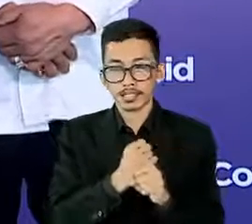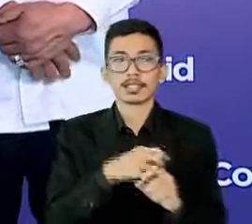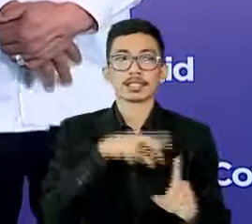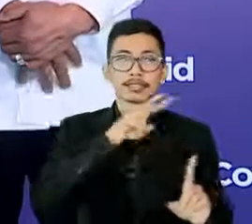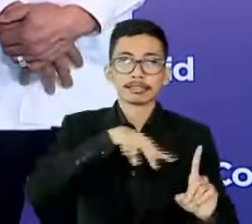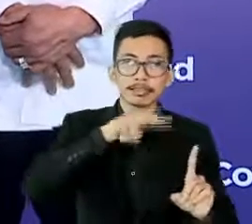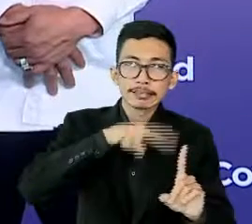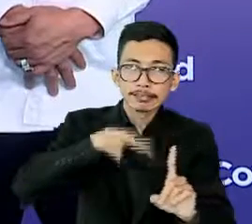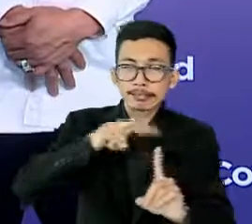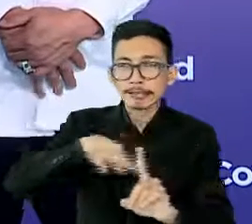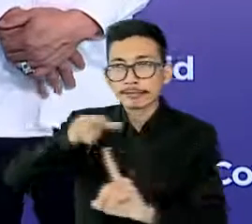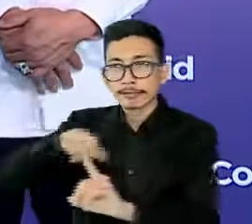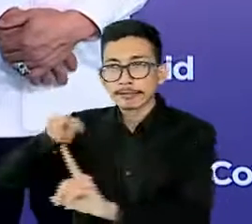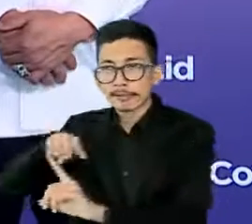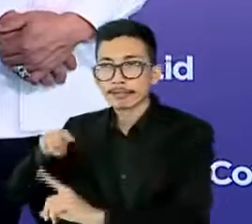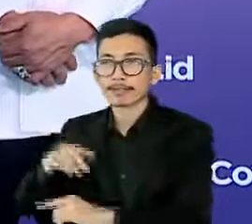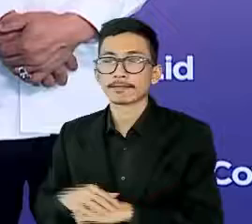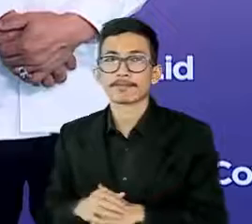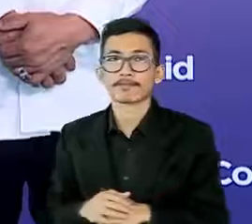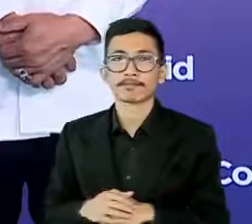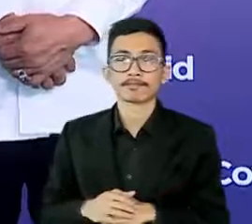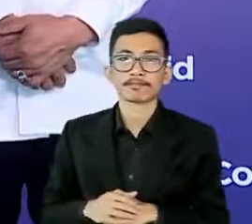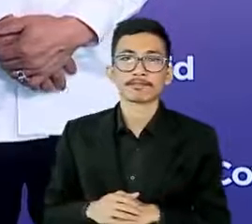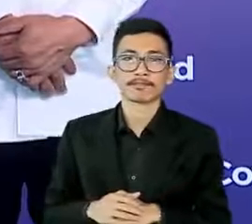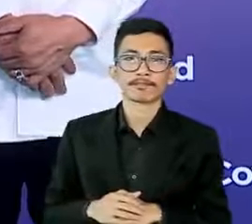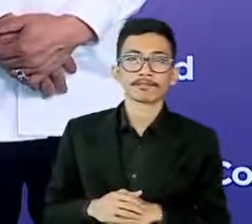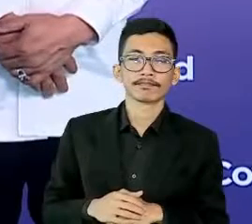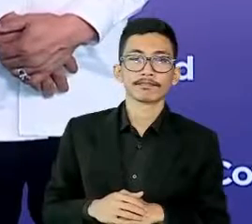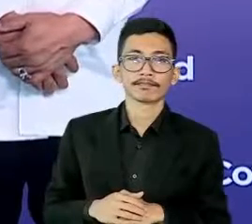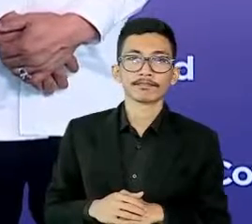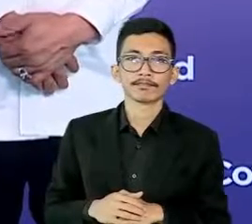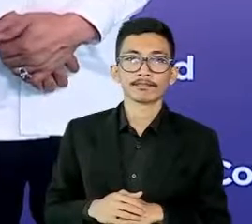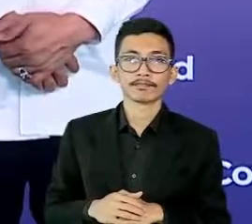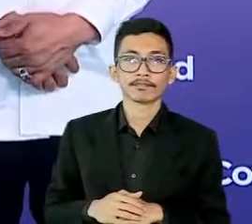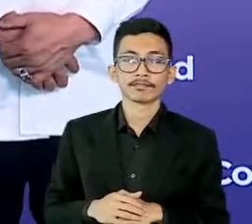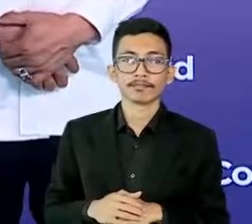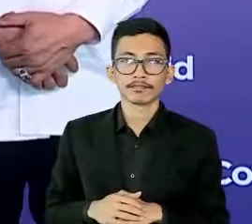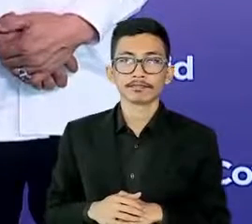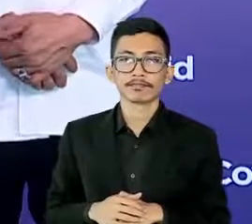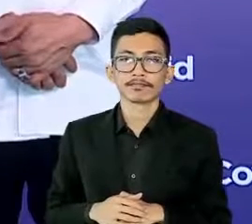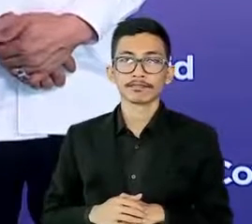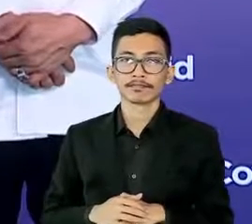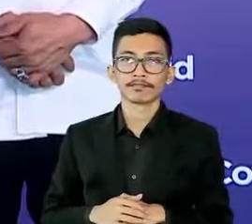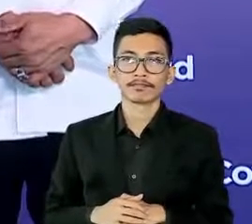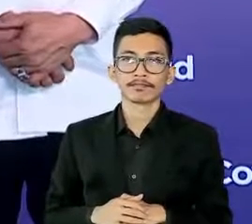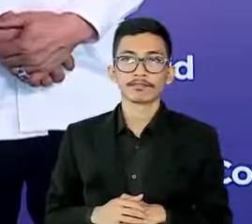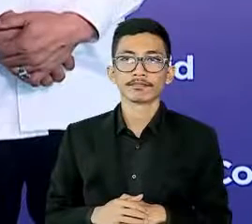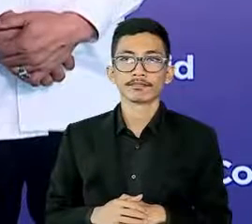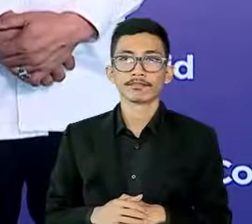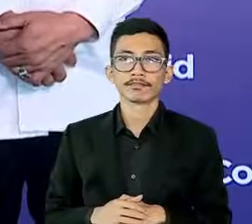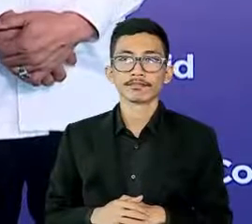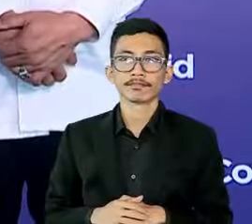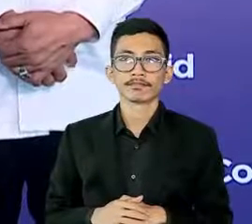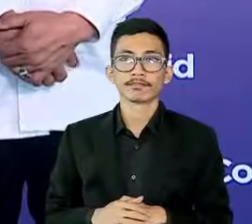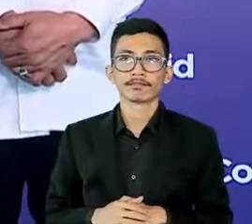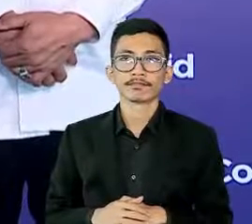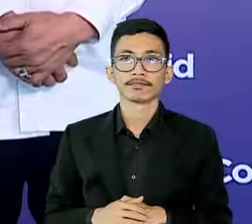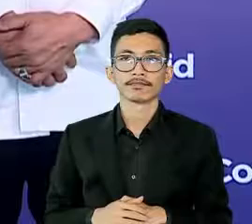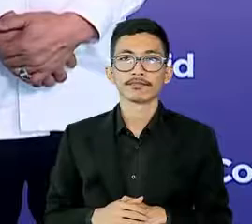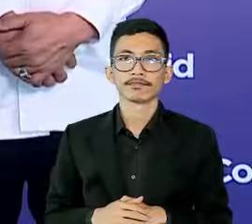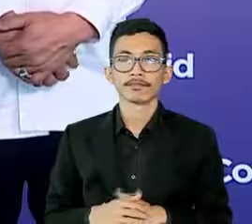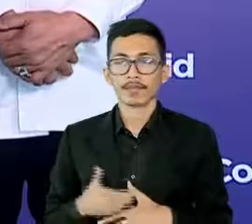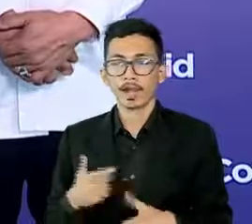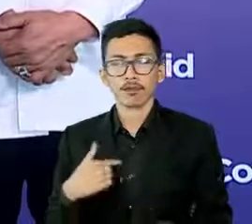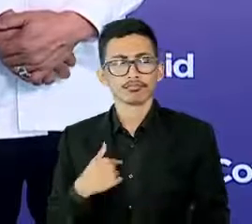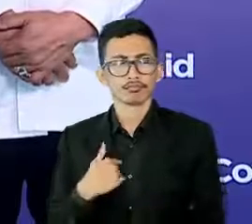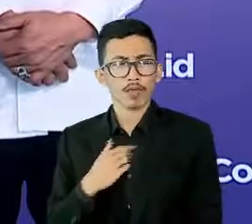Hai di masuk dalam proses setelah cakan akibat kontak alat jadi saya tidak